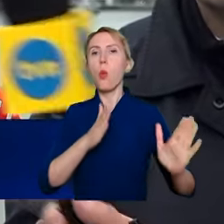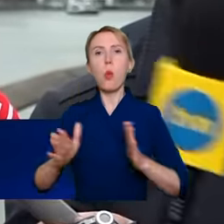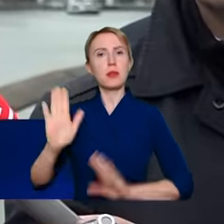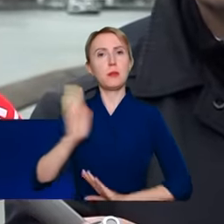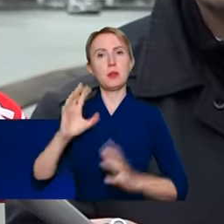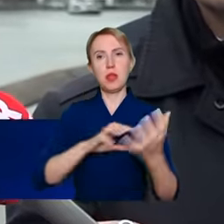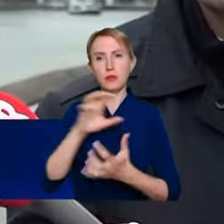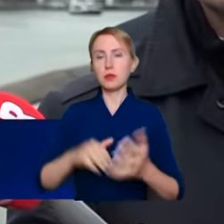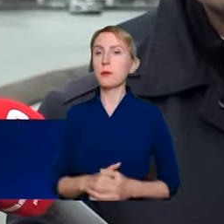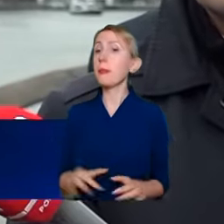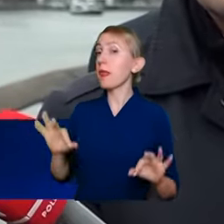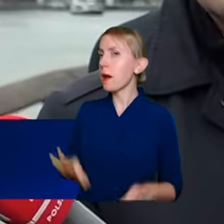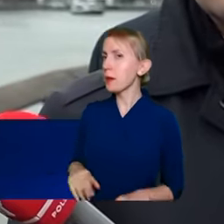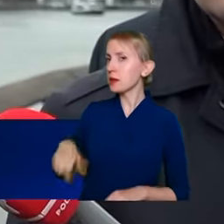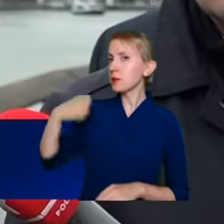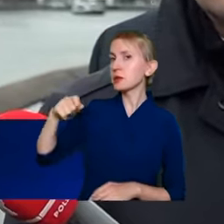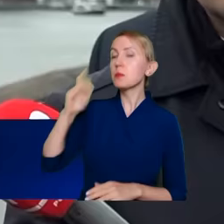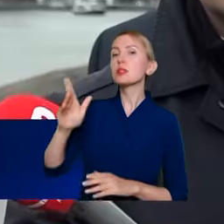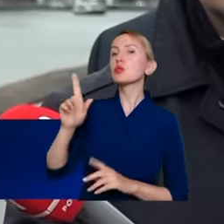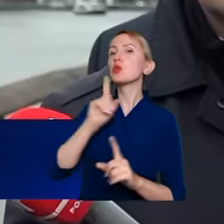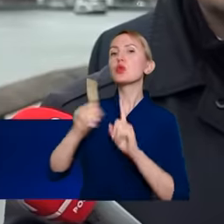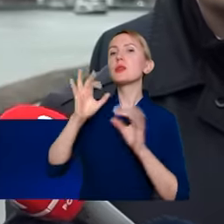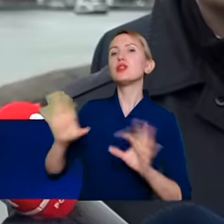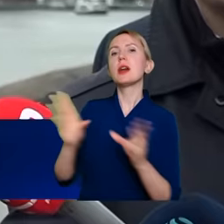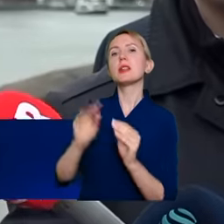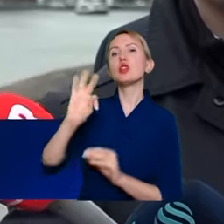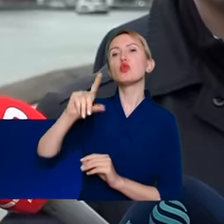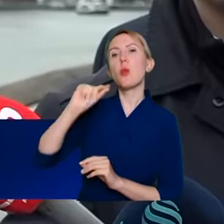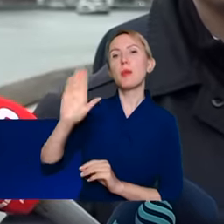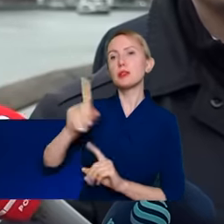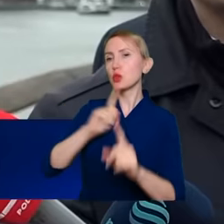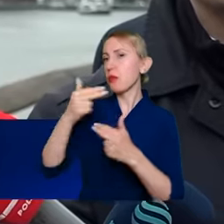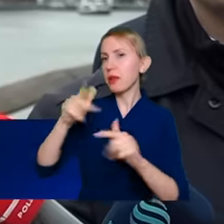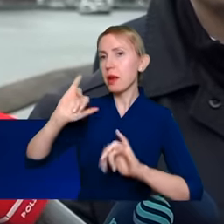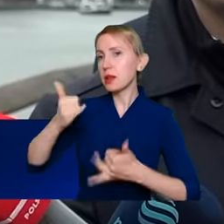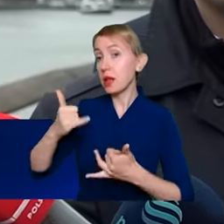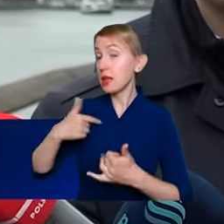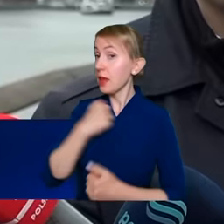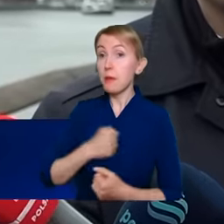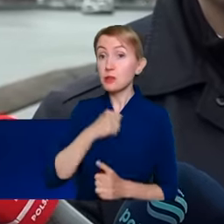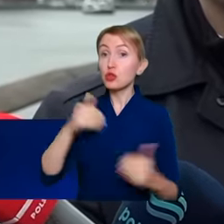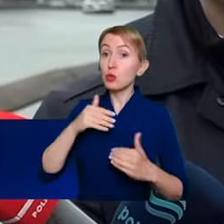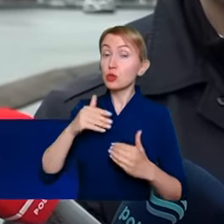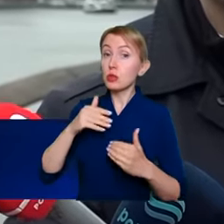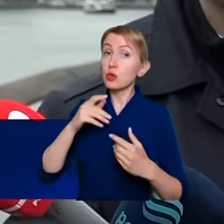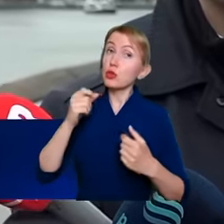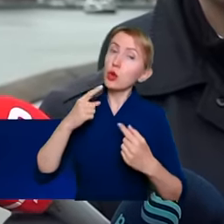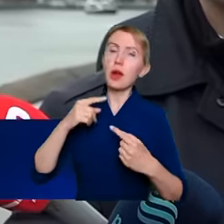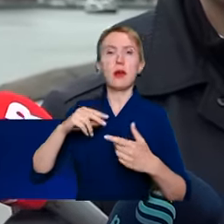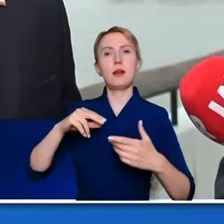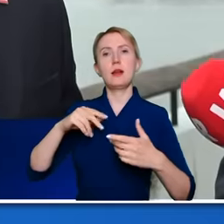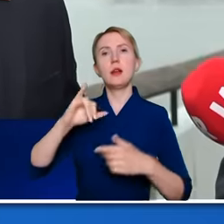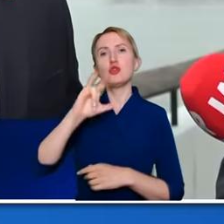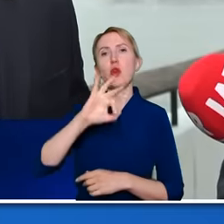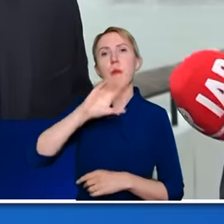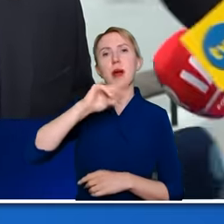świecie. Panie prezydencie, o czym będzie pan rozmawiał dzisiaj z Donaldem Trumpem i czy nie obawia się pan, że to może nieco zantagonizować administrację Joe Bidena, że